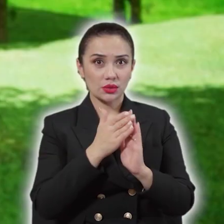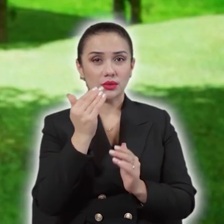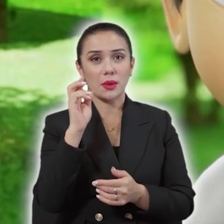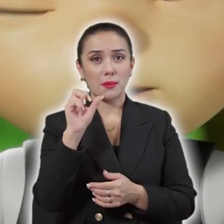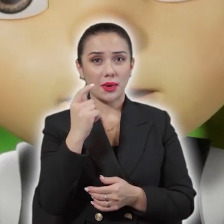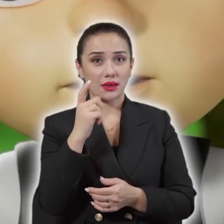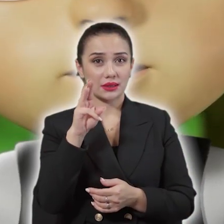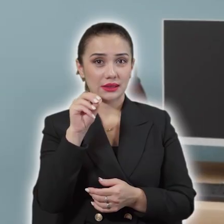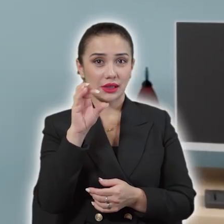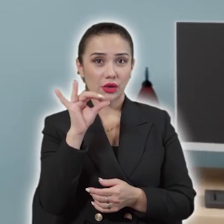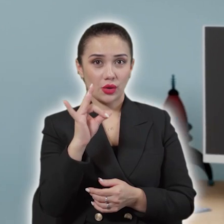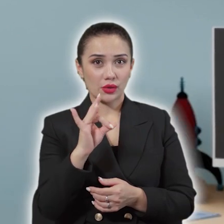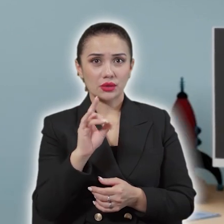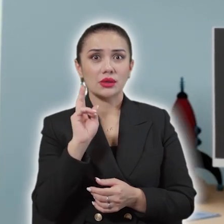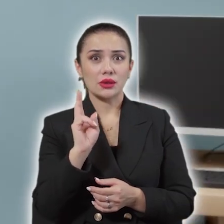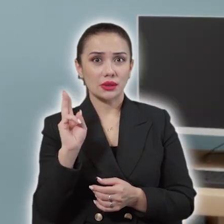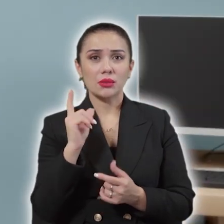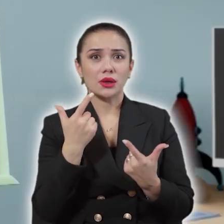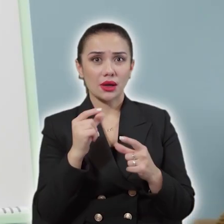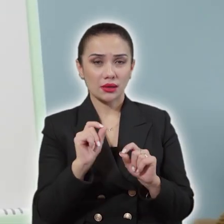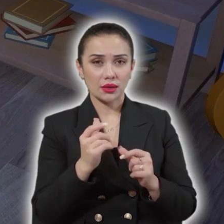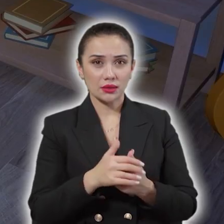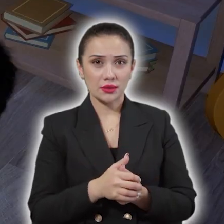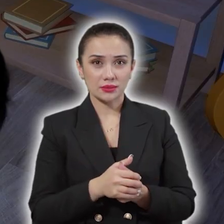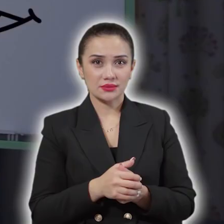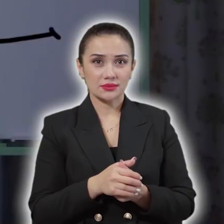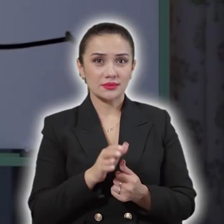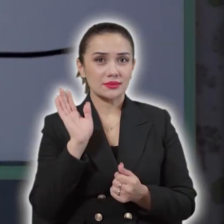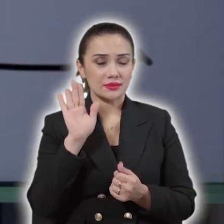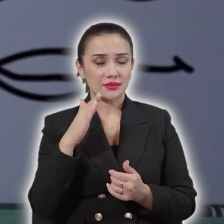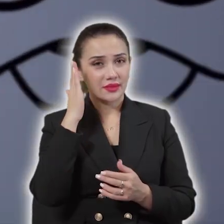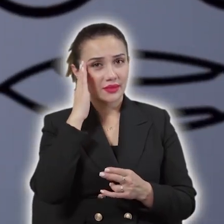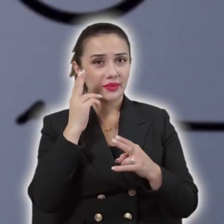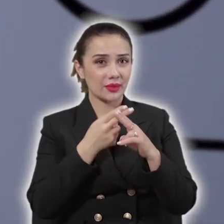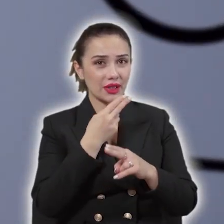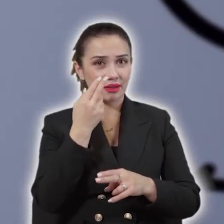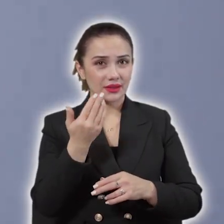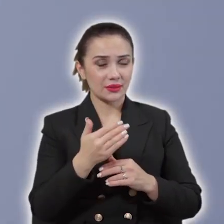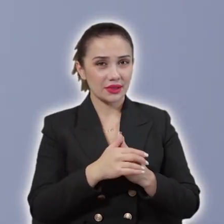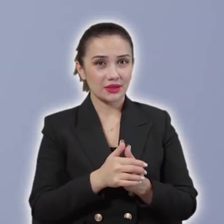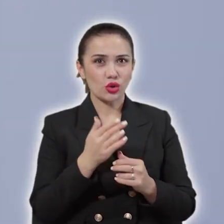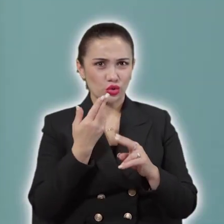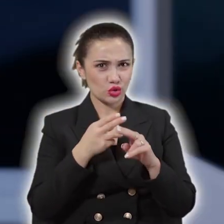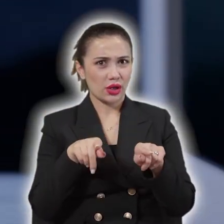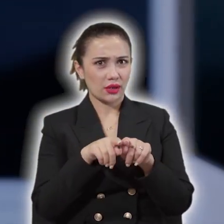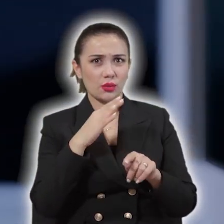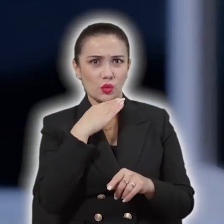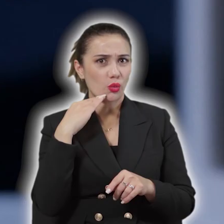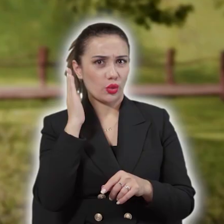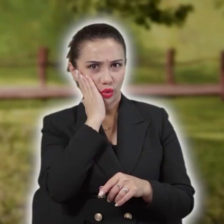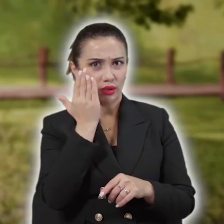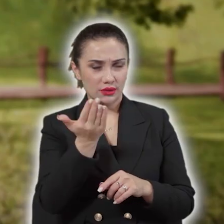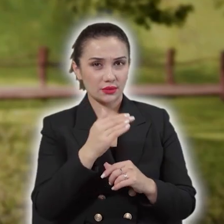Baxtiyor. Baxtiyor. Uyg'on. Nima? Kim u? Qani? Uyquni ham belga tepdinglar. Shunaqa ham ko'p